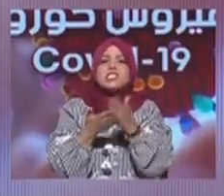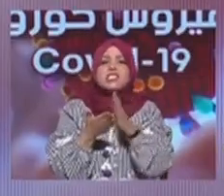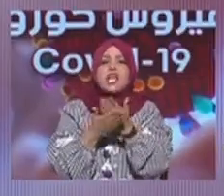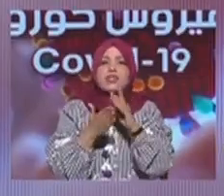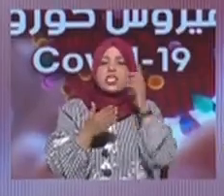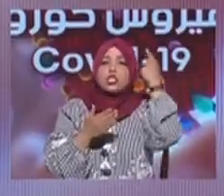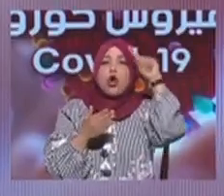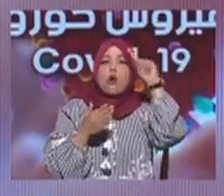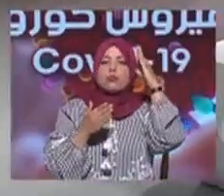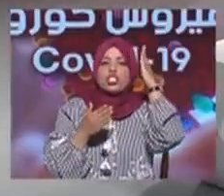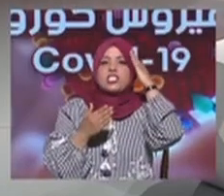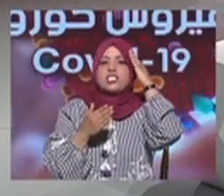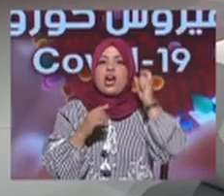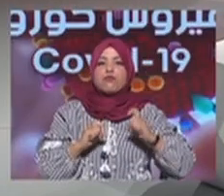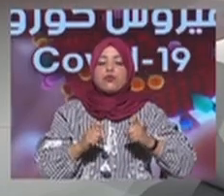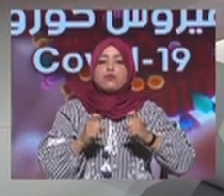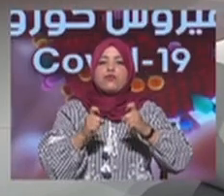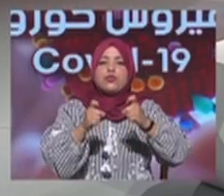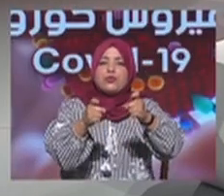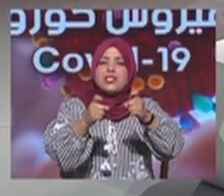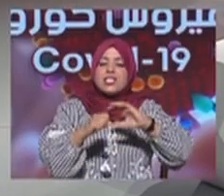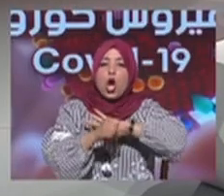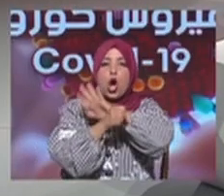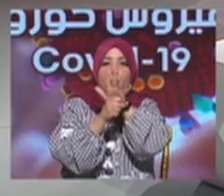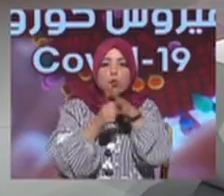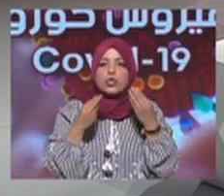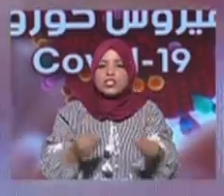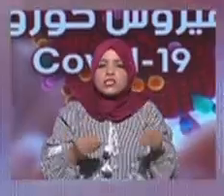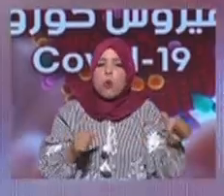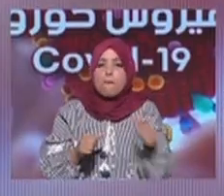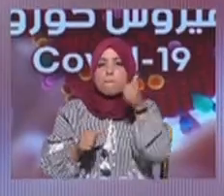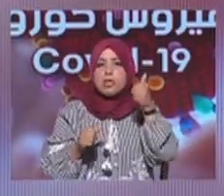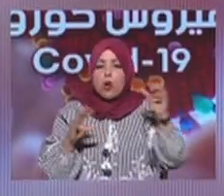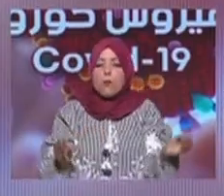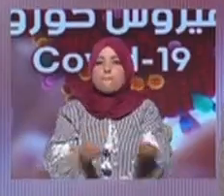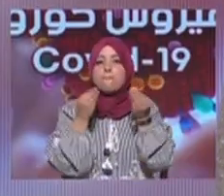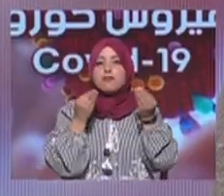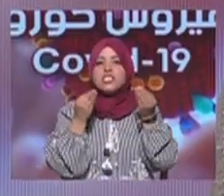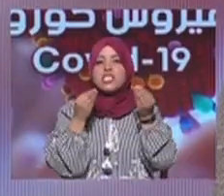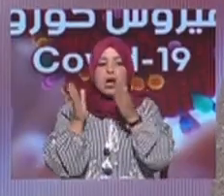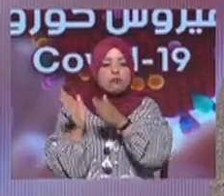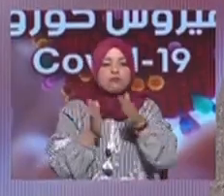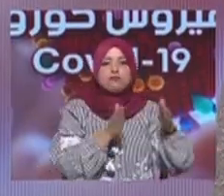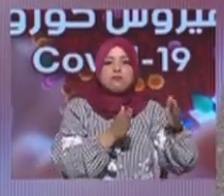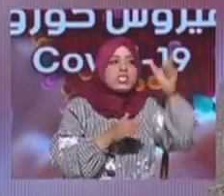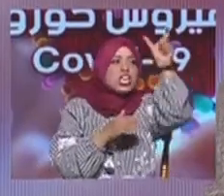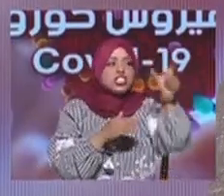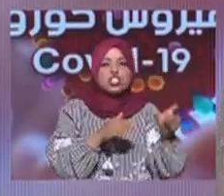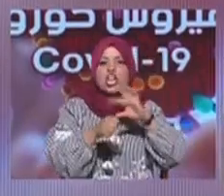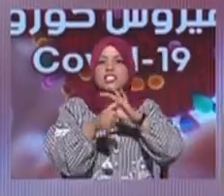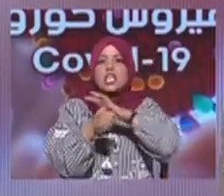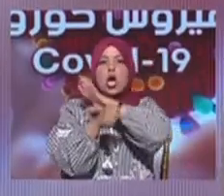كانوا موجودين من متى حاضرين من اول ما بدينا وقاموا بتصنيف اول الحالات وحاليا هو يقوموا